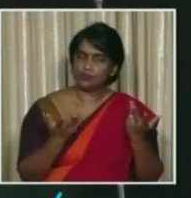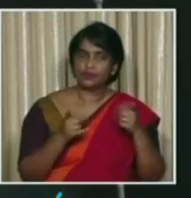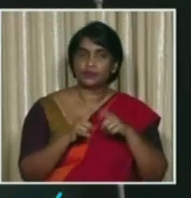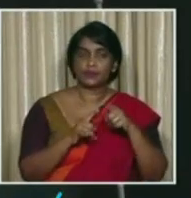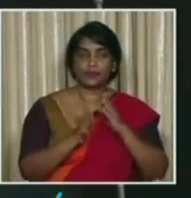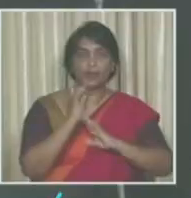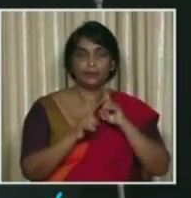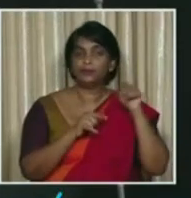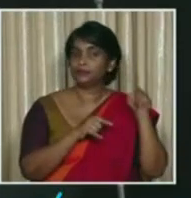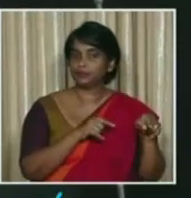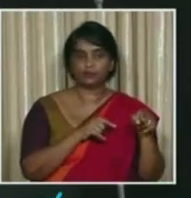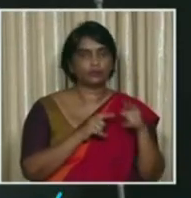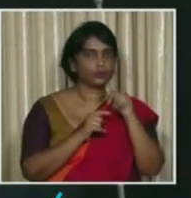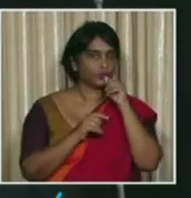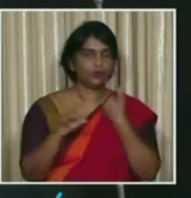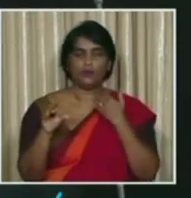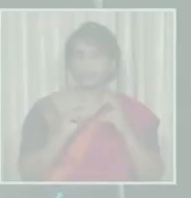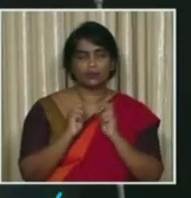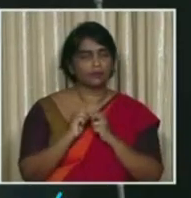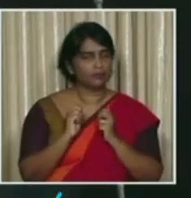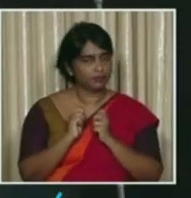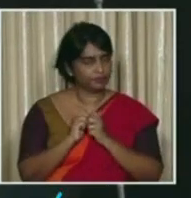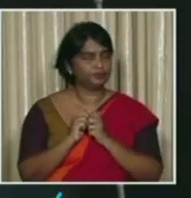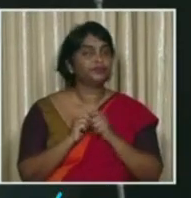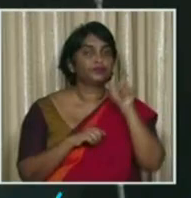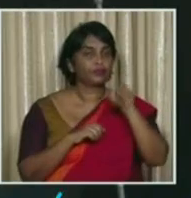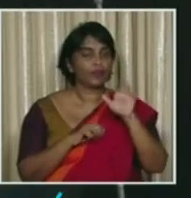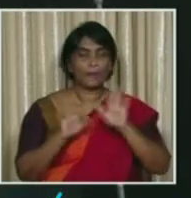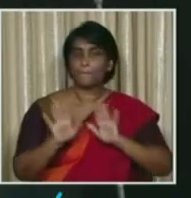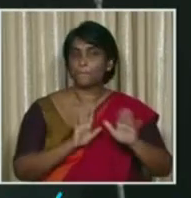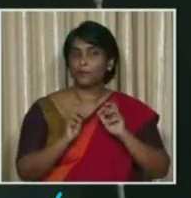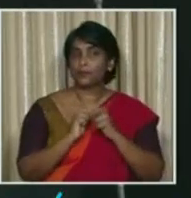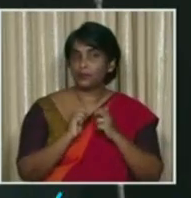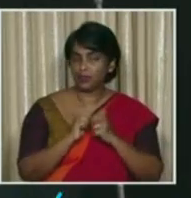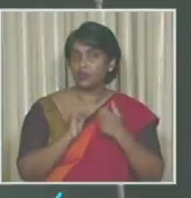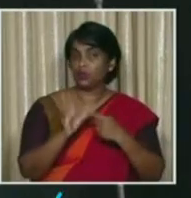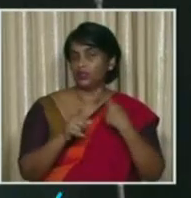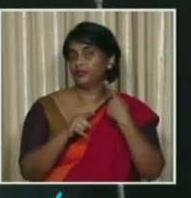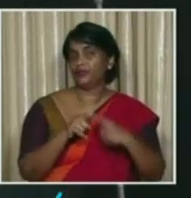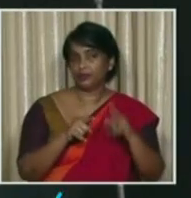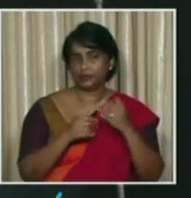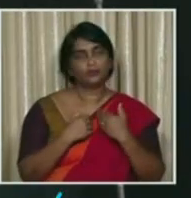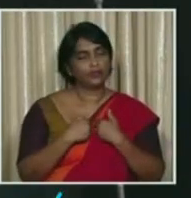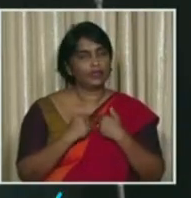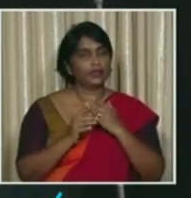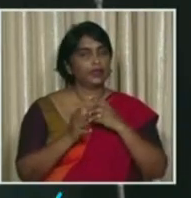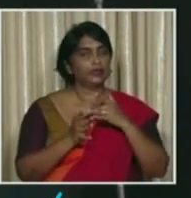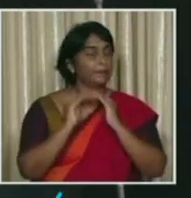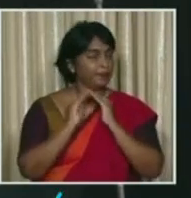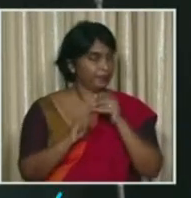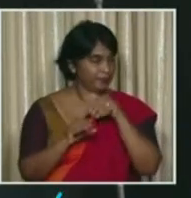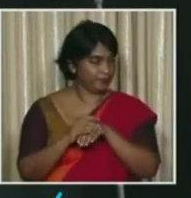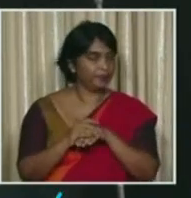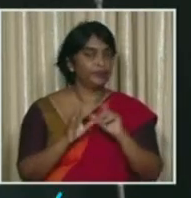රේකී අමාත්‍යංශයටවත් කිසිම මැදිහත් වීමක් කරන්න බෑ. සේවකයන්ගේ පරිපාලන ගැටලු වලට උත්තර දීම පමණයි රේකී අමාත්‍යංශයේ